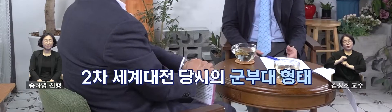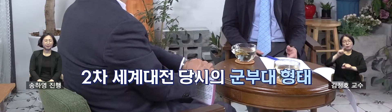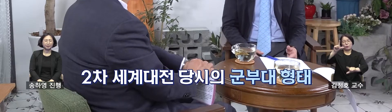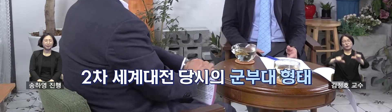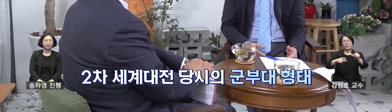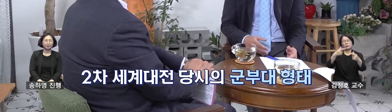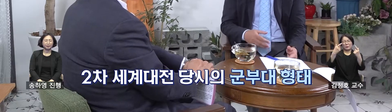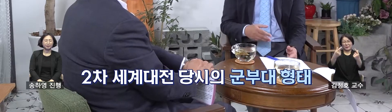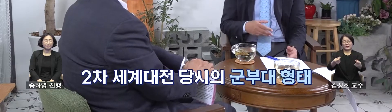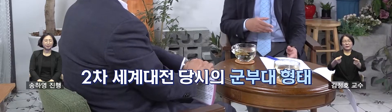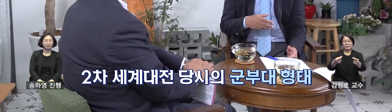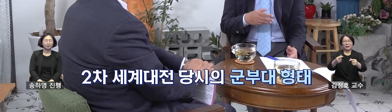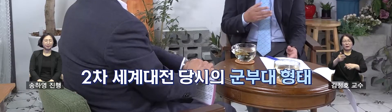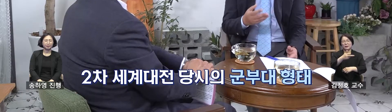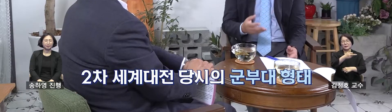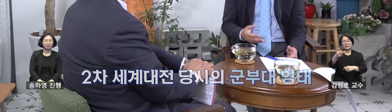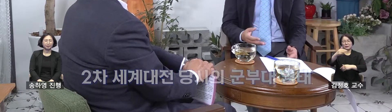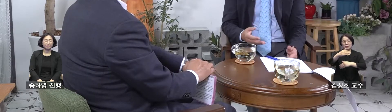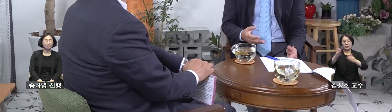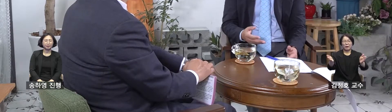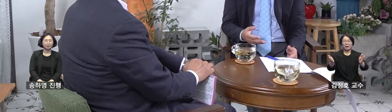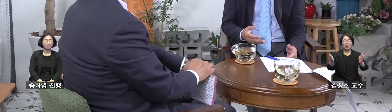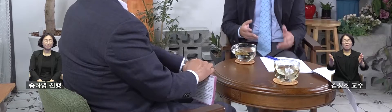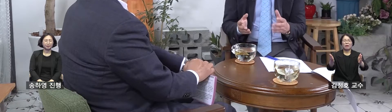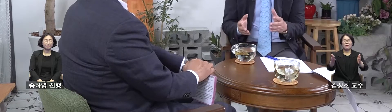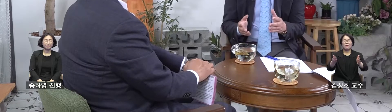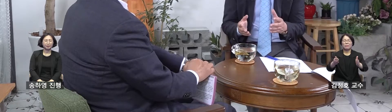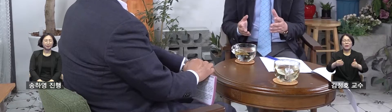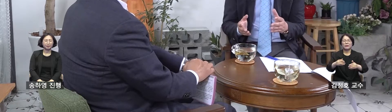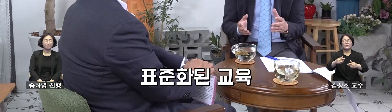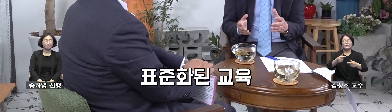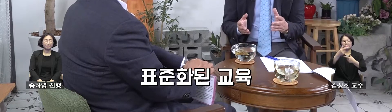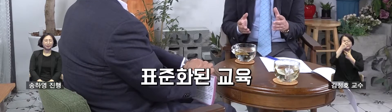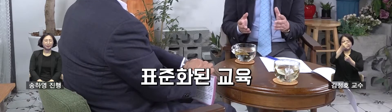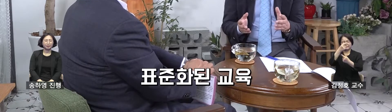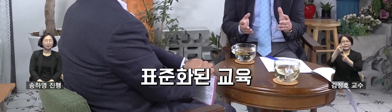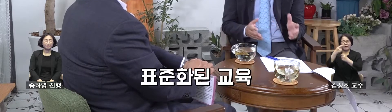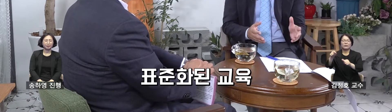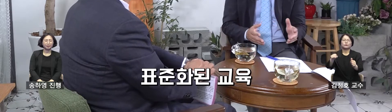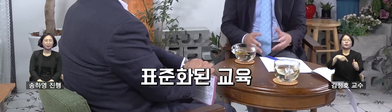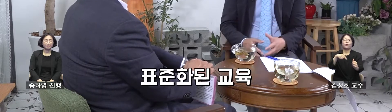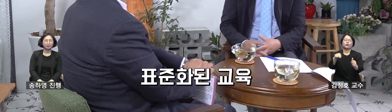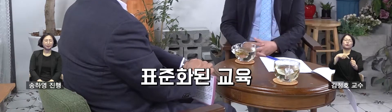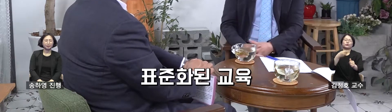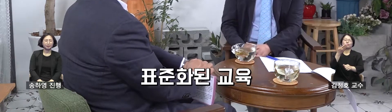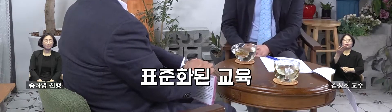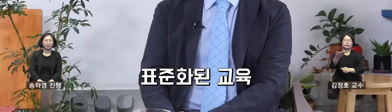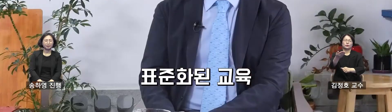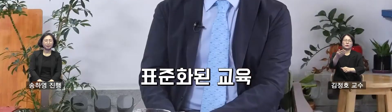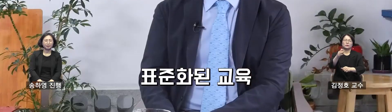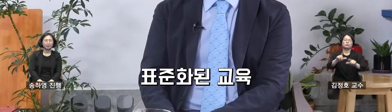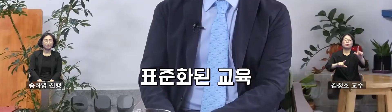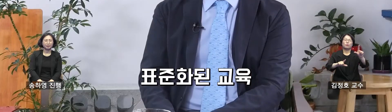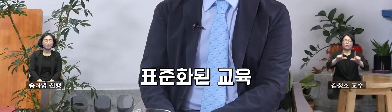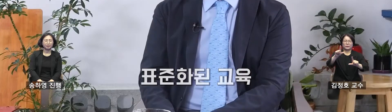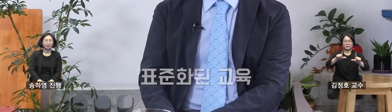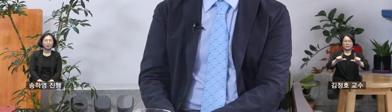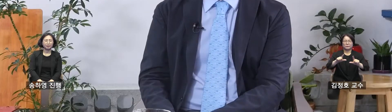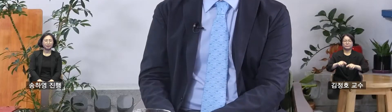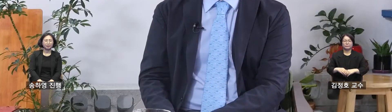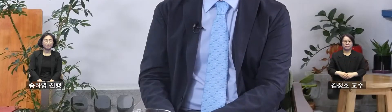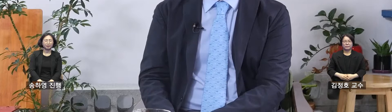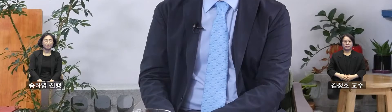있습니다. 대규모 효율적인 표준화된 교육을 하는 그런 모습인데 저는 특히